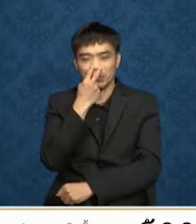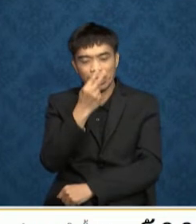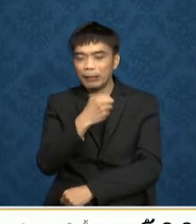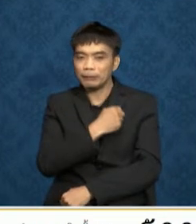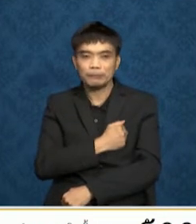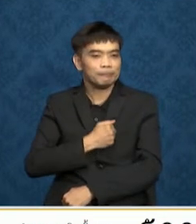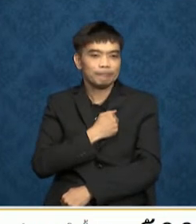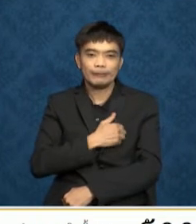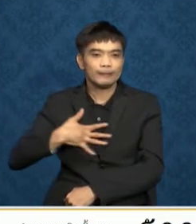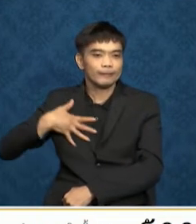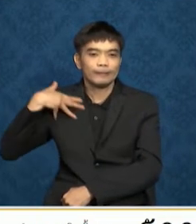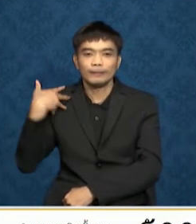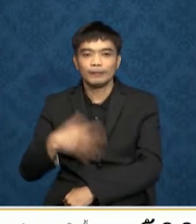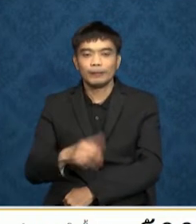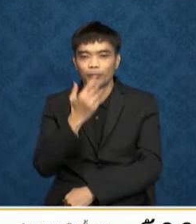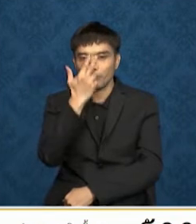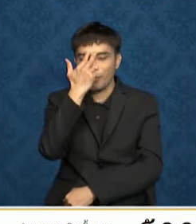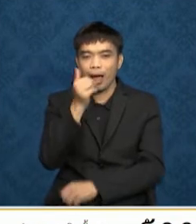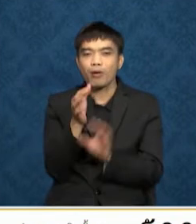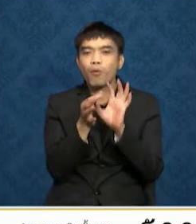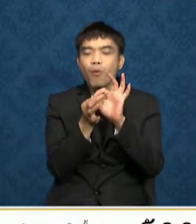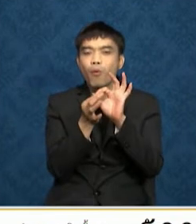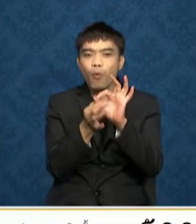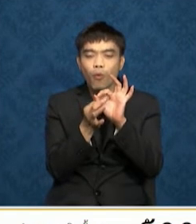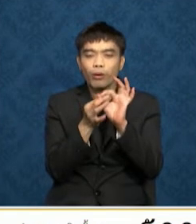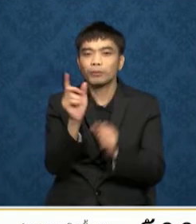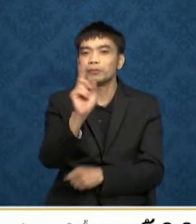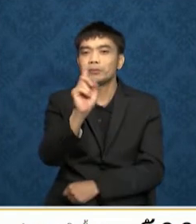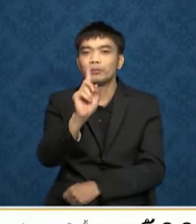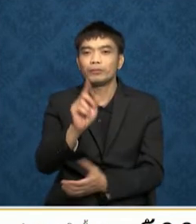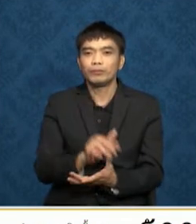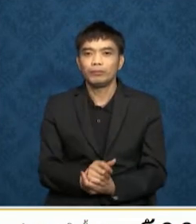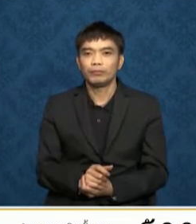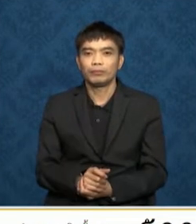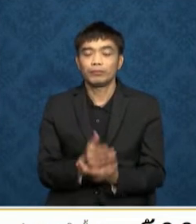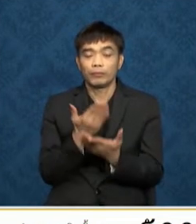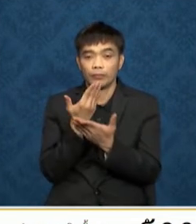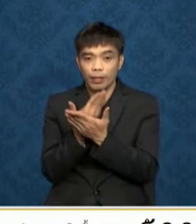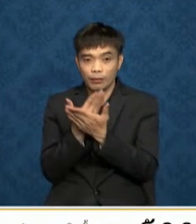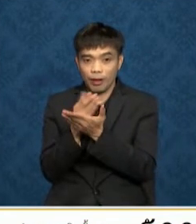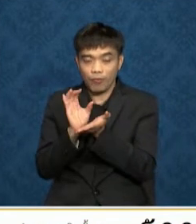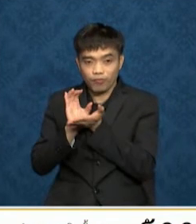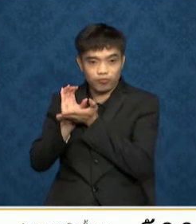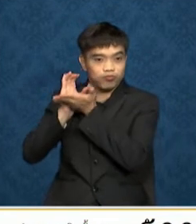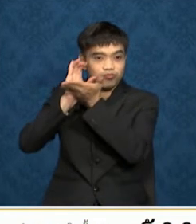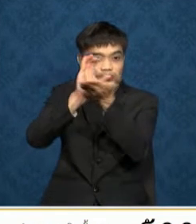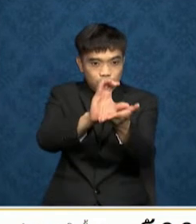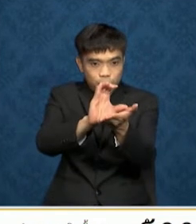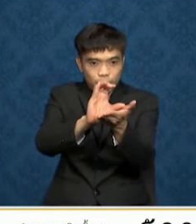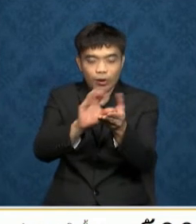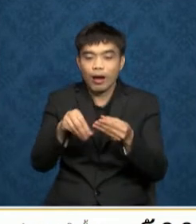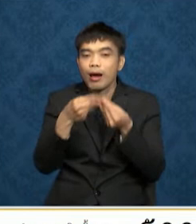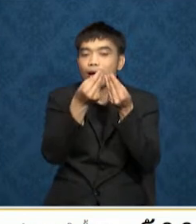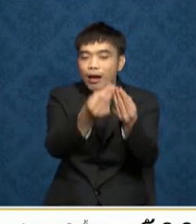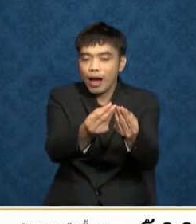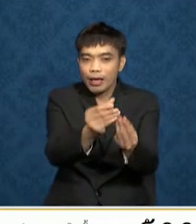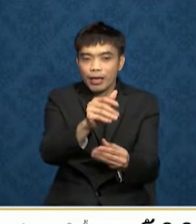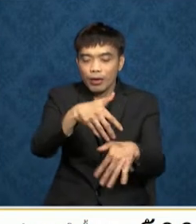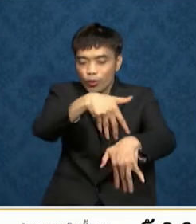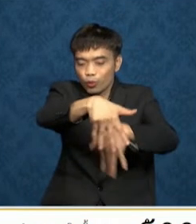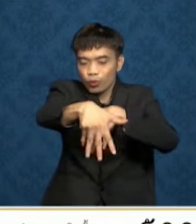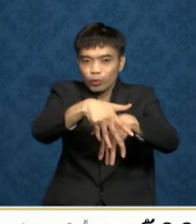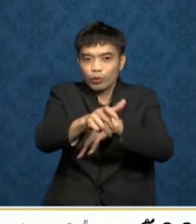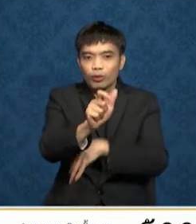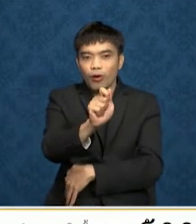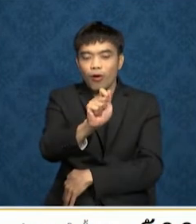สังเวชที่น่าเป็นห่วงที่น่าเวทนาเงินอุดหนุนให้กับองค์กรปกครองส่วนท้องถิ่นมาถึงวัน